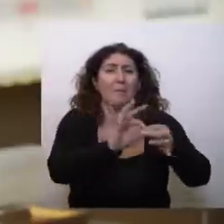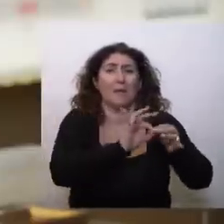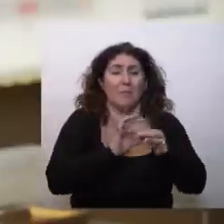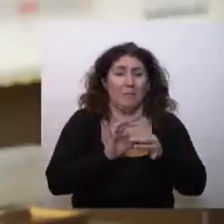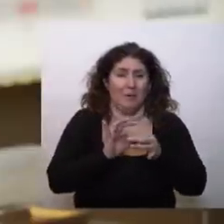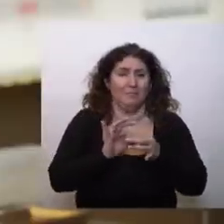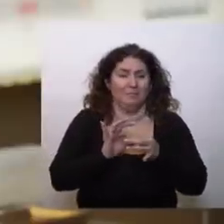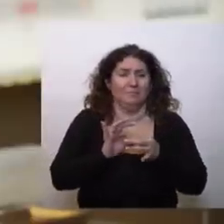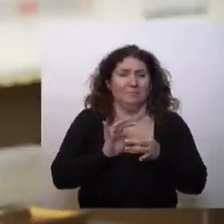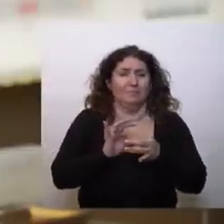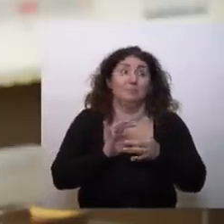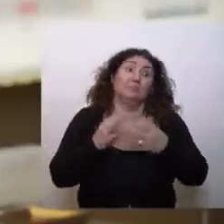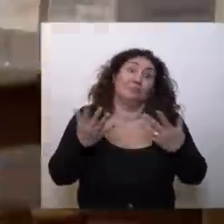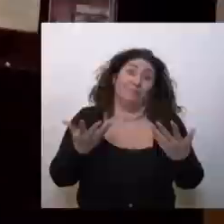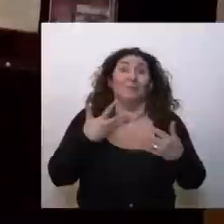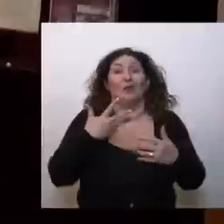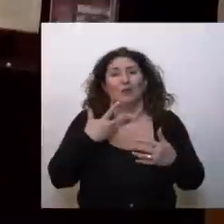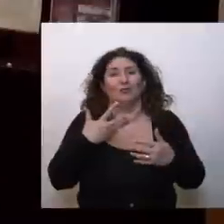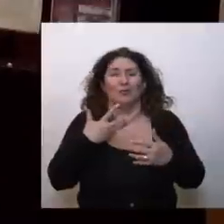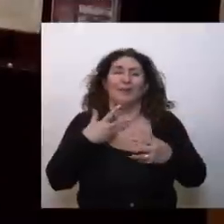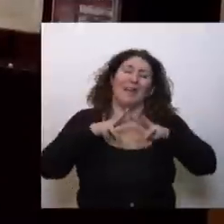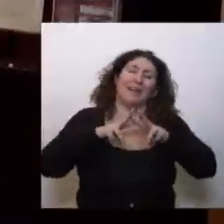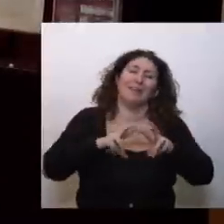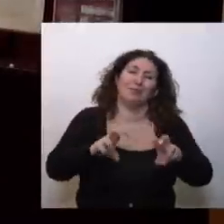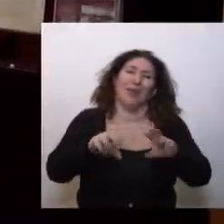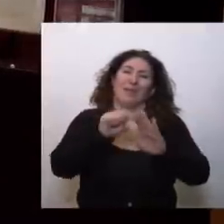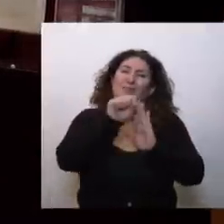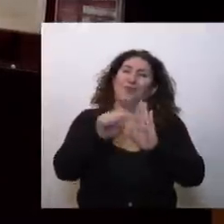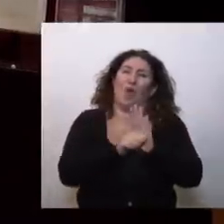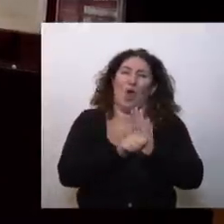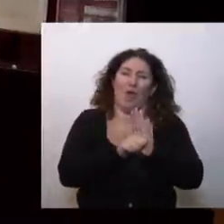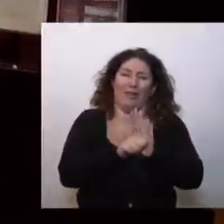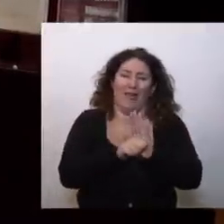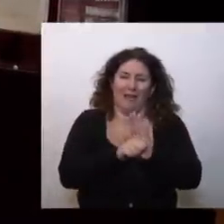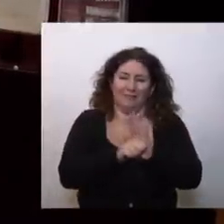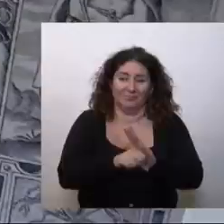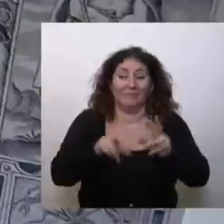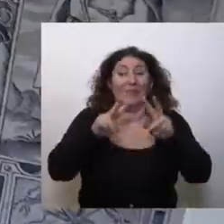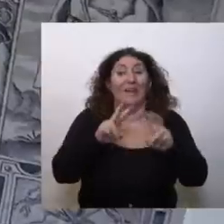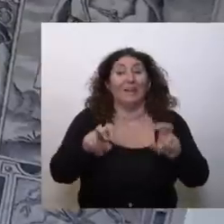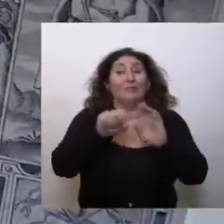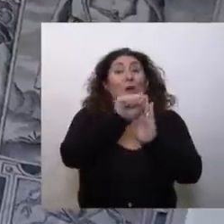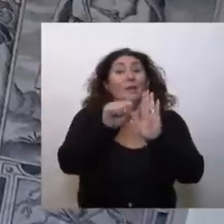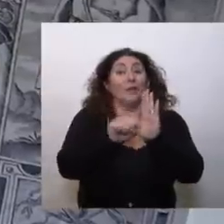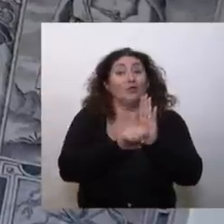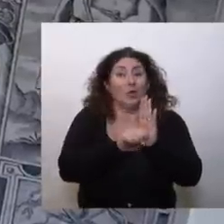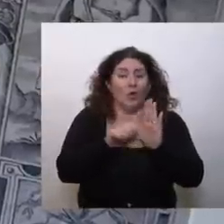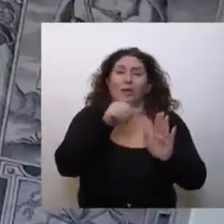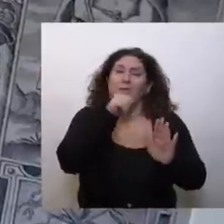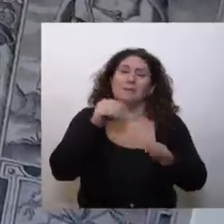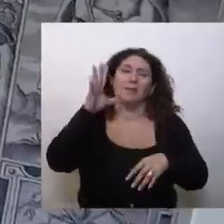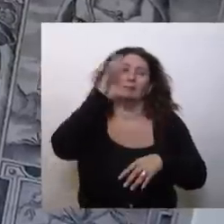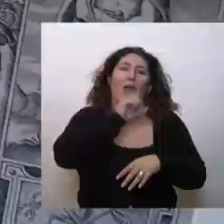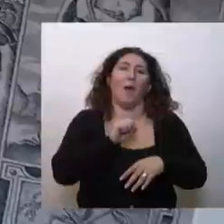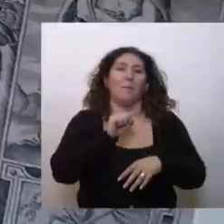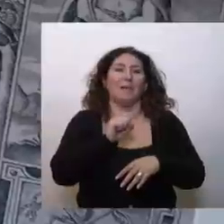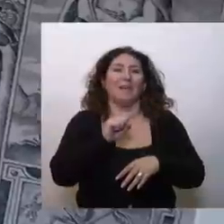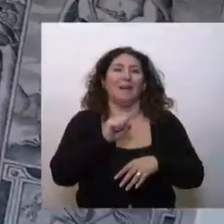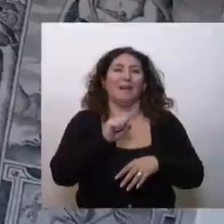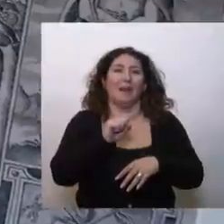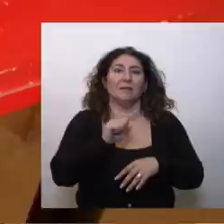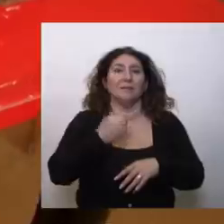sono coinvolte le ricerche storiche. Le ricerche storiche per capire se la sindone fosse già presente